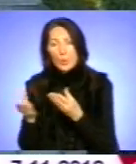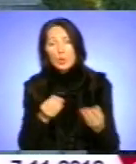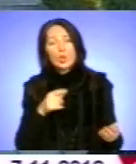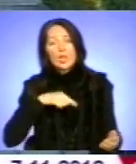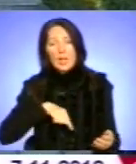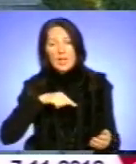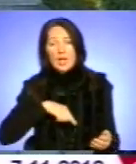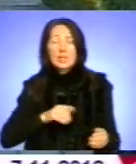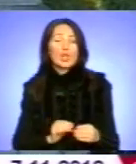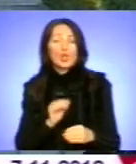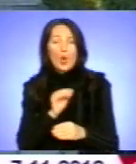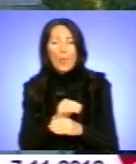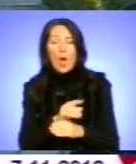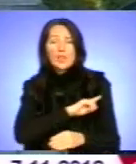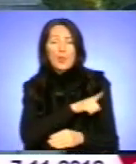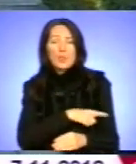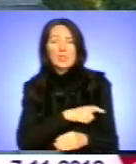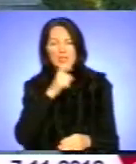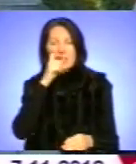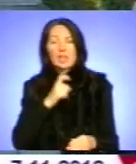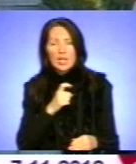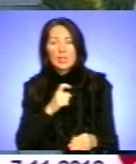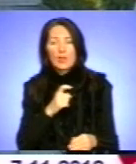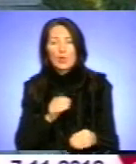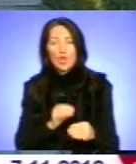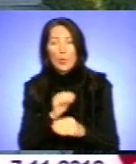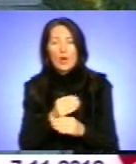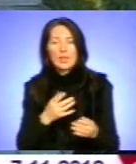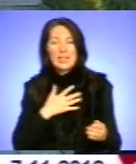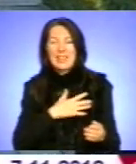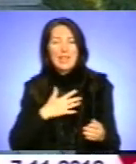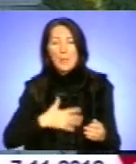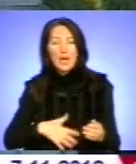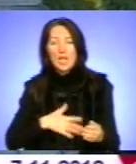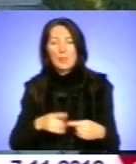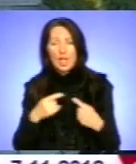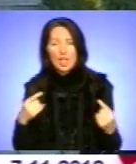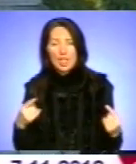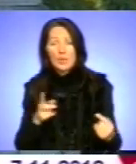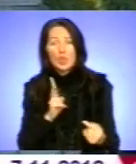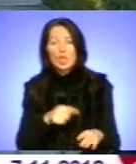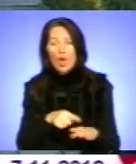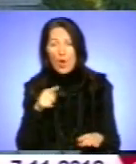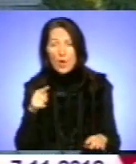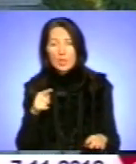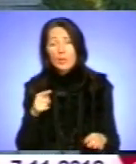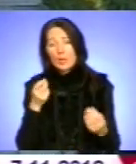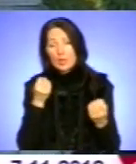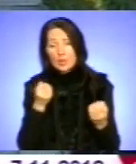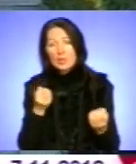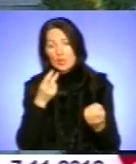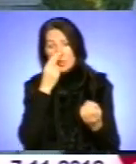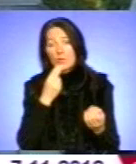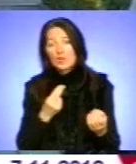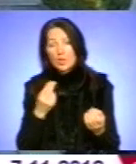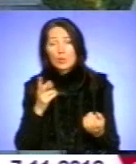і добавити, посилити негативу, так, добавити якихось неприємних речей. Хтось реагуватиме звично, тому що колись